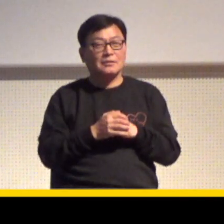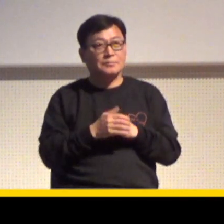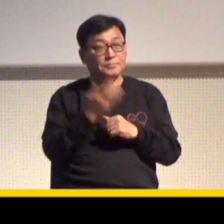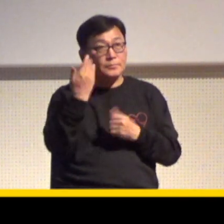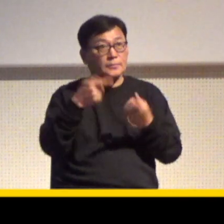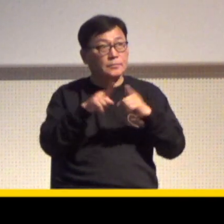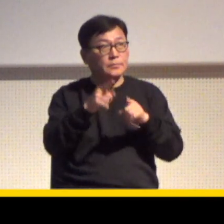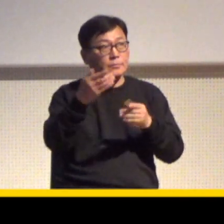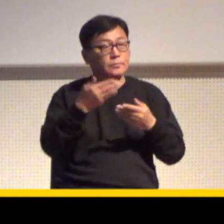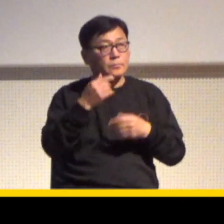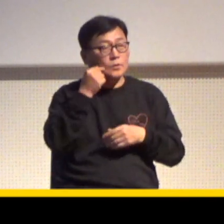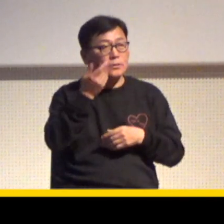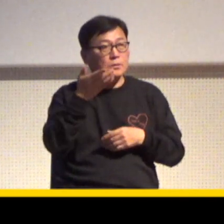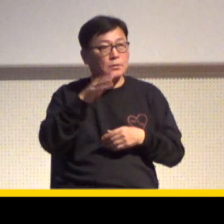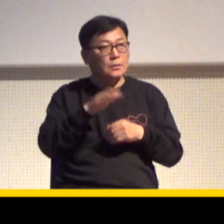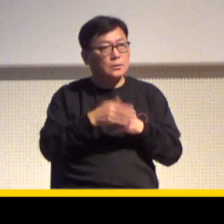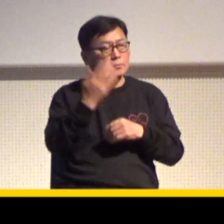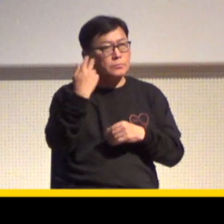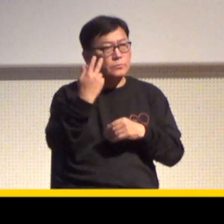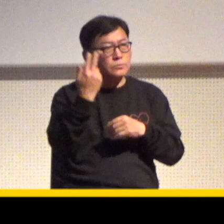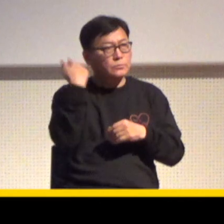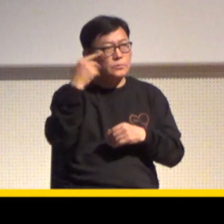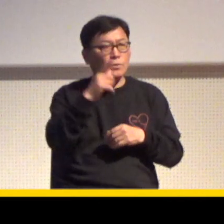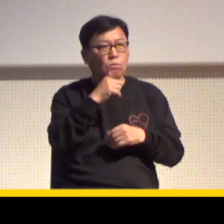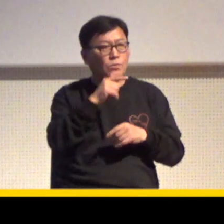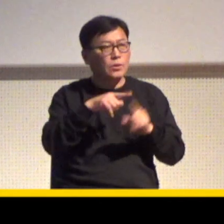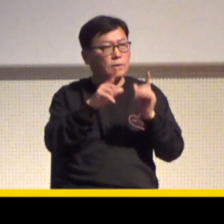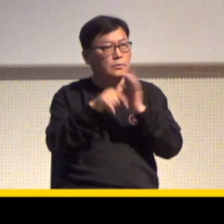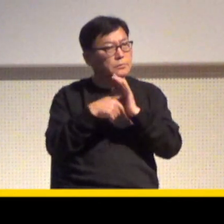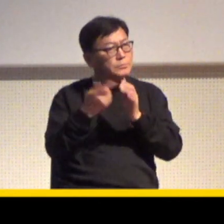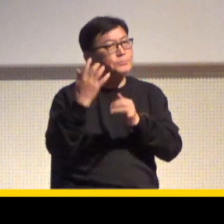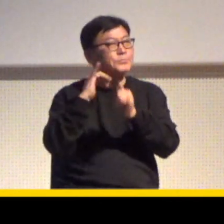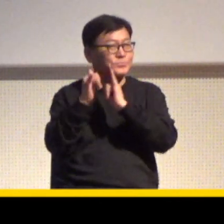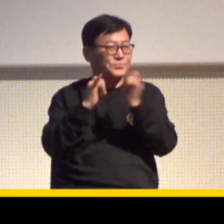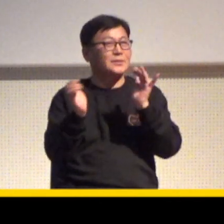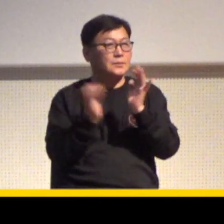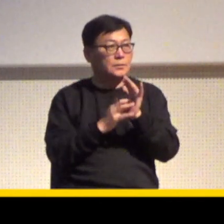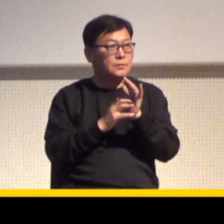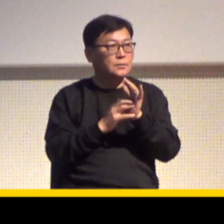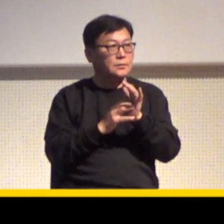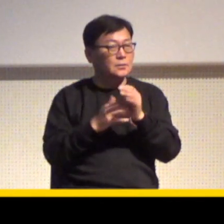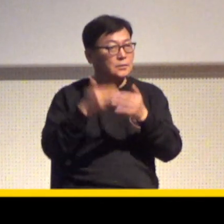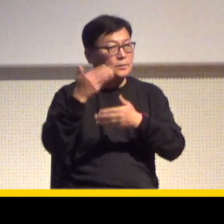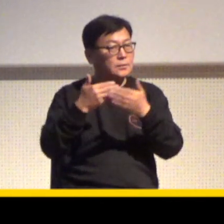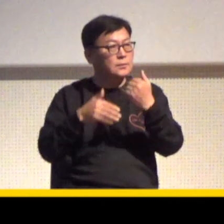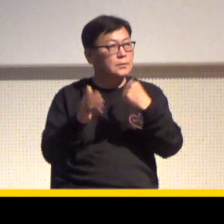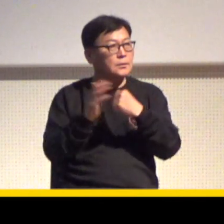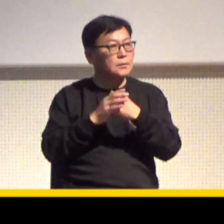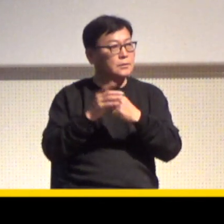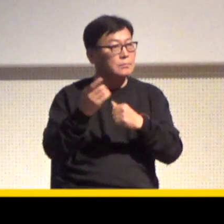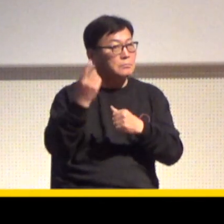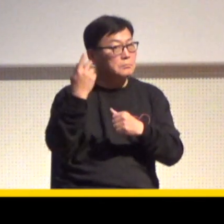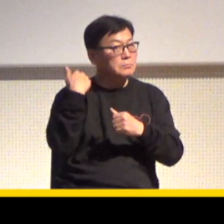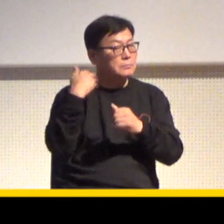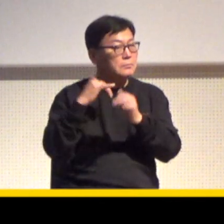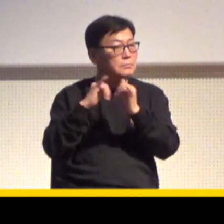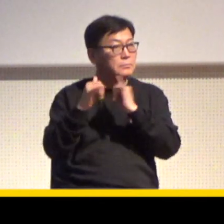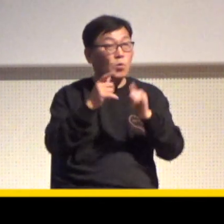못했는데 네네. 안 그래도 지난주 월요일에 수환 씨님과 통화를 했습니다. 통화하셨어요? 통화했어요. 네. 영상 때문에 네. 네. 네. 통화를